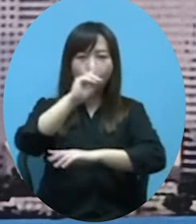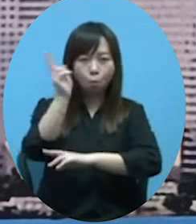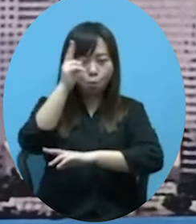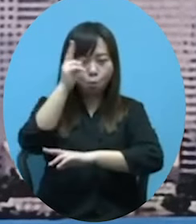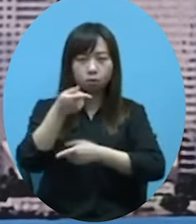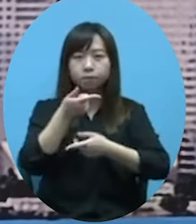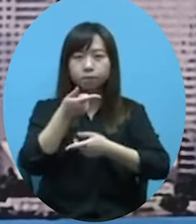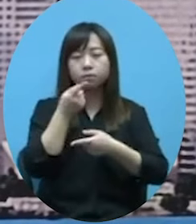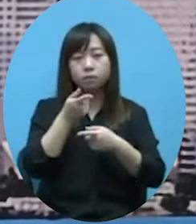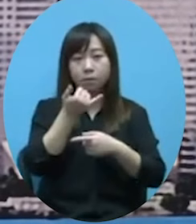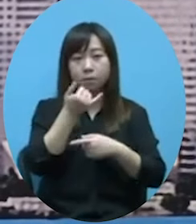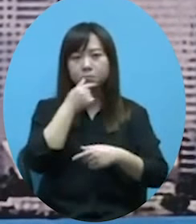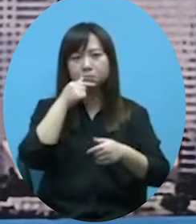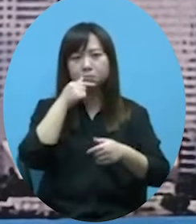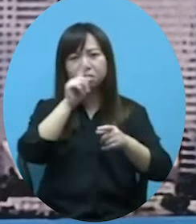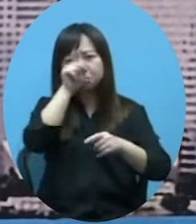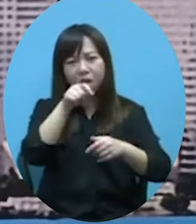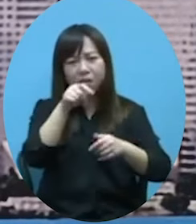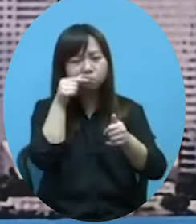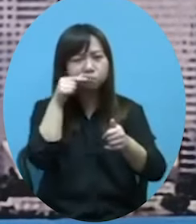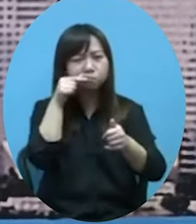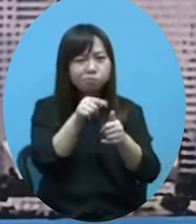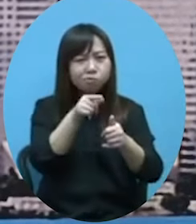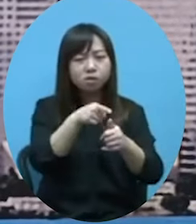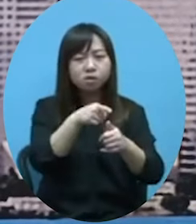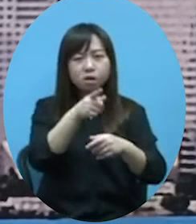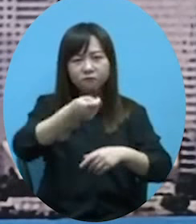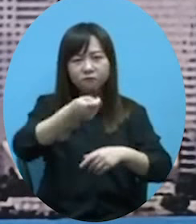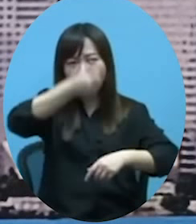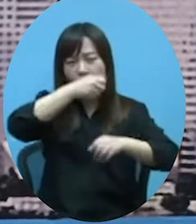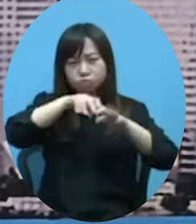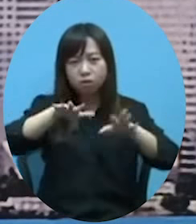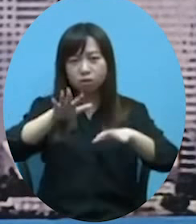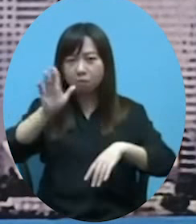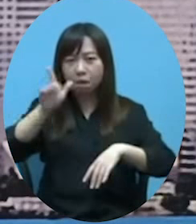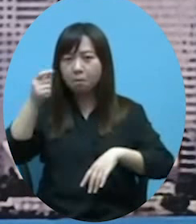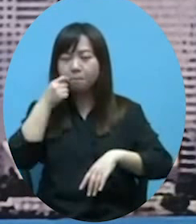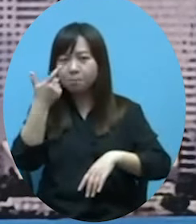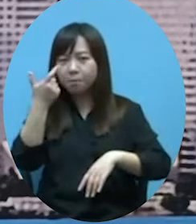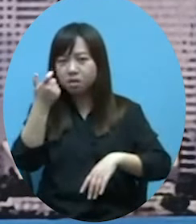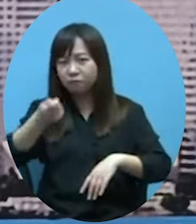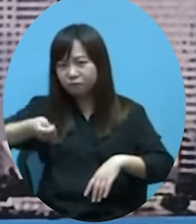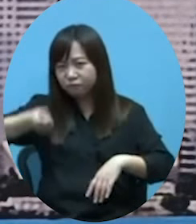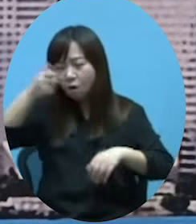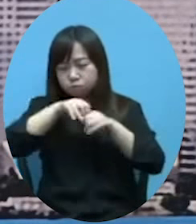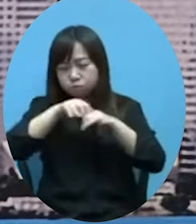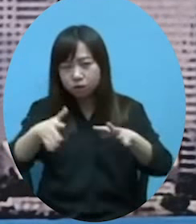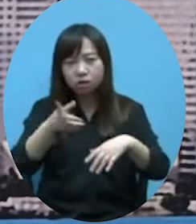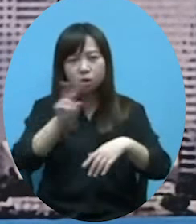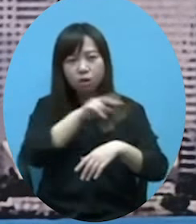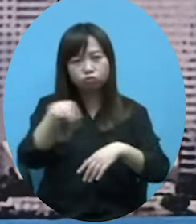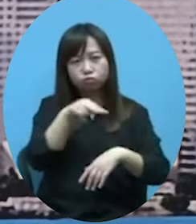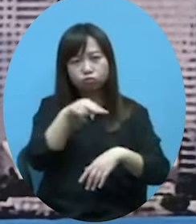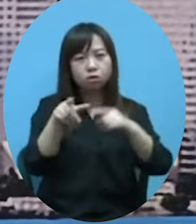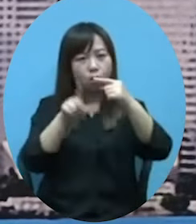牠做一個源頭而是那個80歲的婆婆是一個源頭因為牠都是1月25號